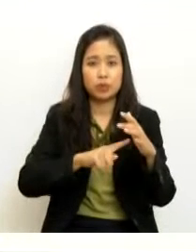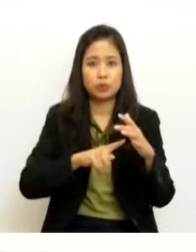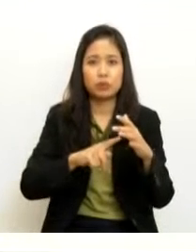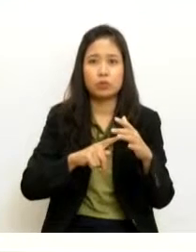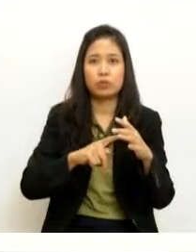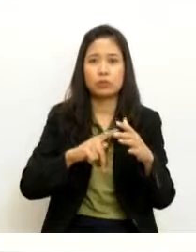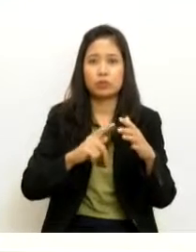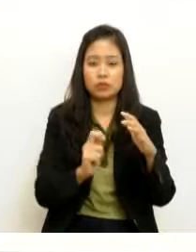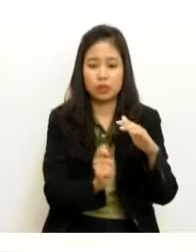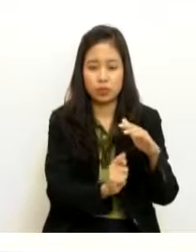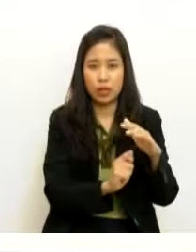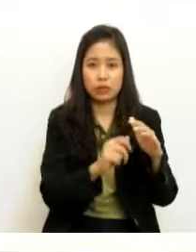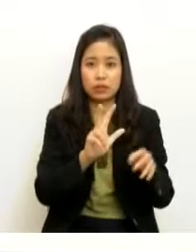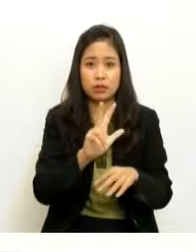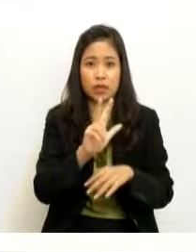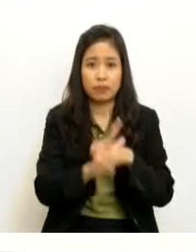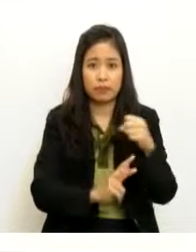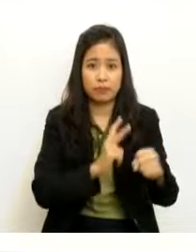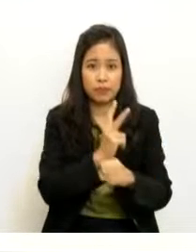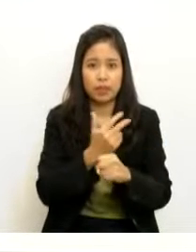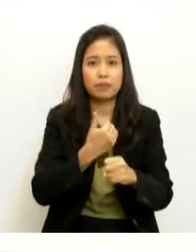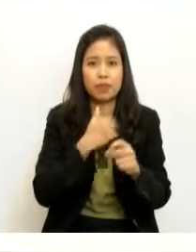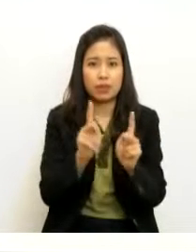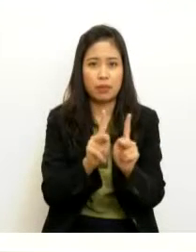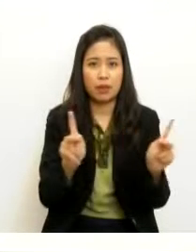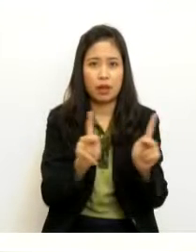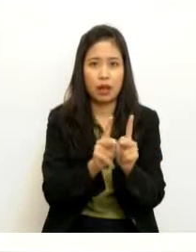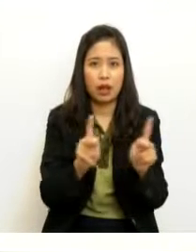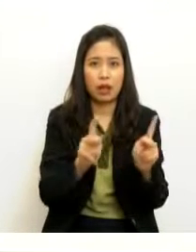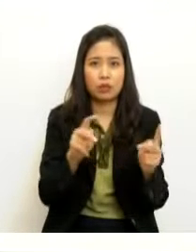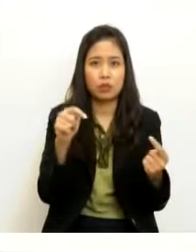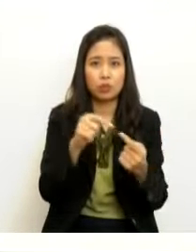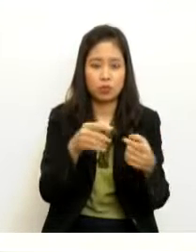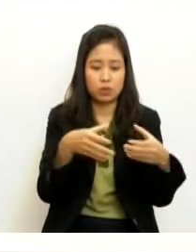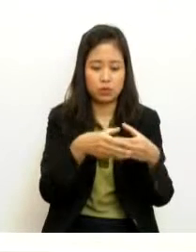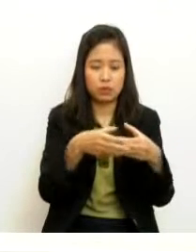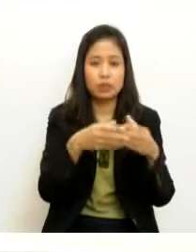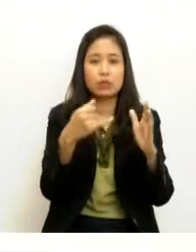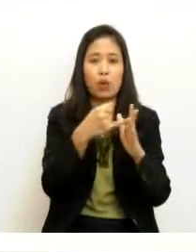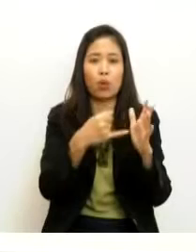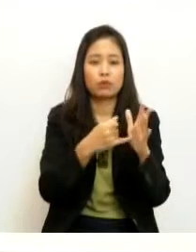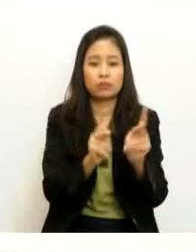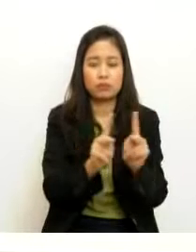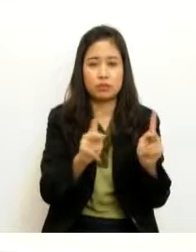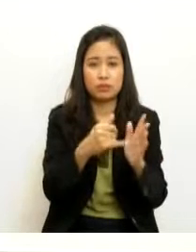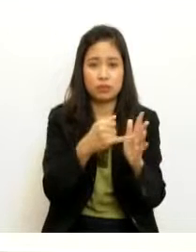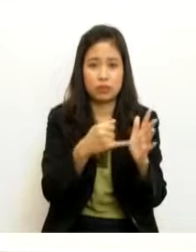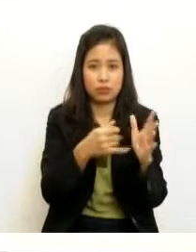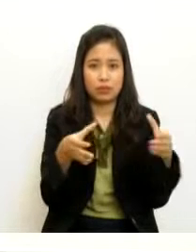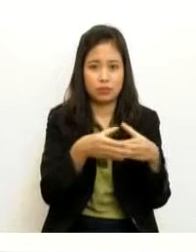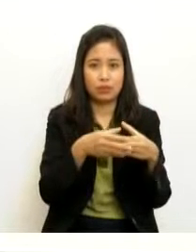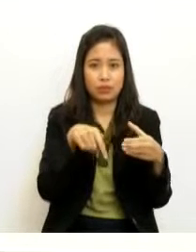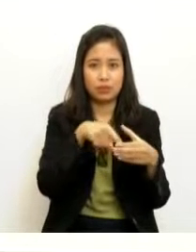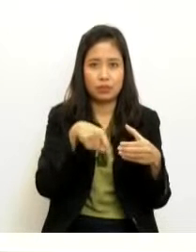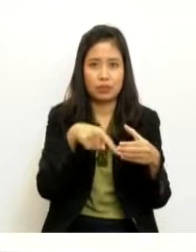ออนุบาล3ขวบนั้นยังมีคณะกรรมการระดับจังหวัดอยู่นะครับก็ขออนุญาตนำเรียนอย่างนี้ก็แล้วกันนะครับ